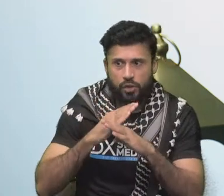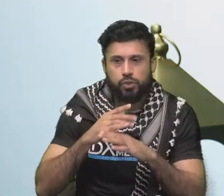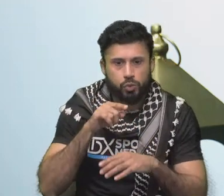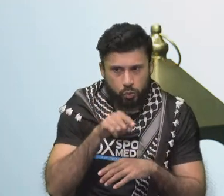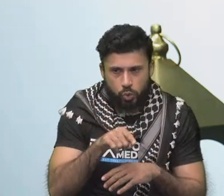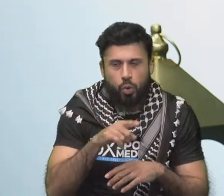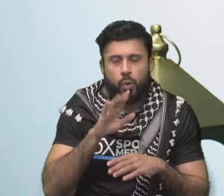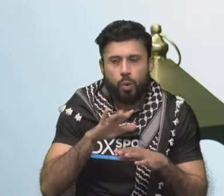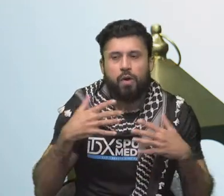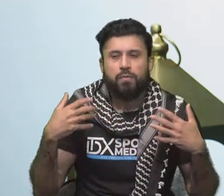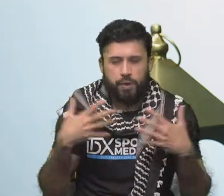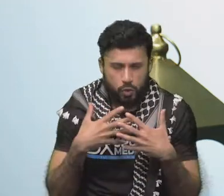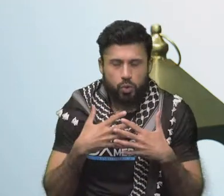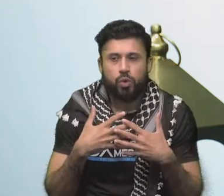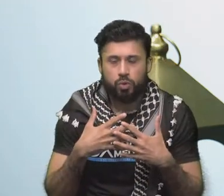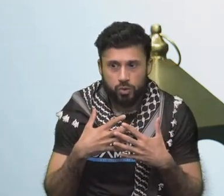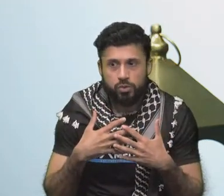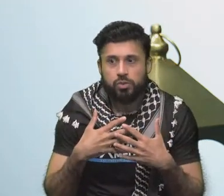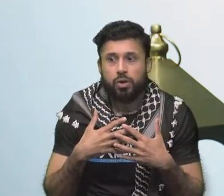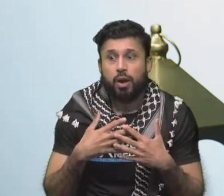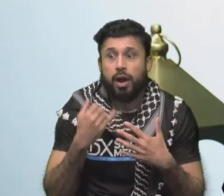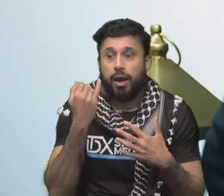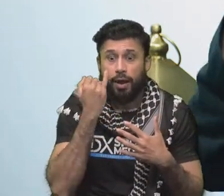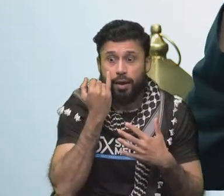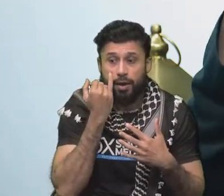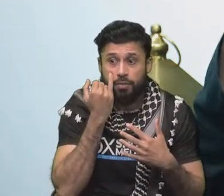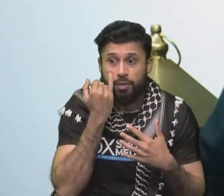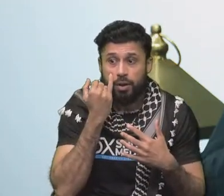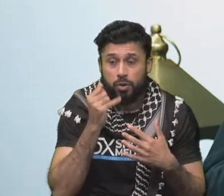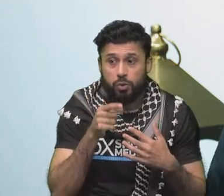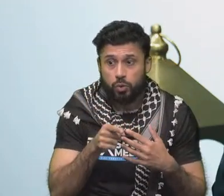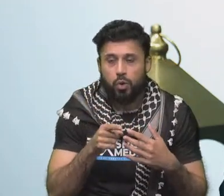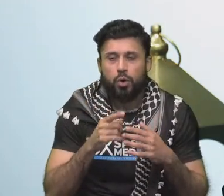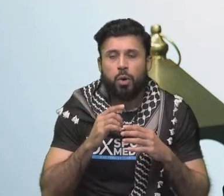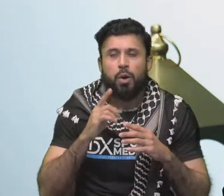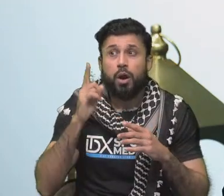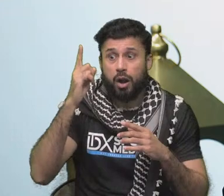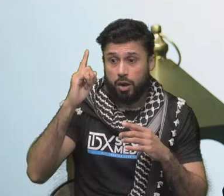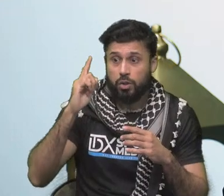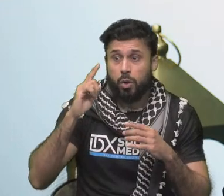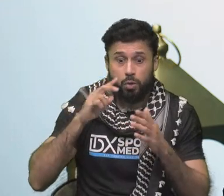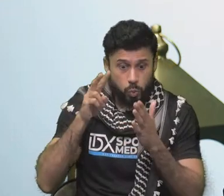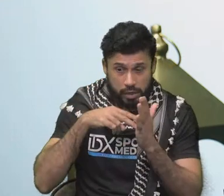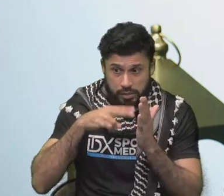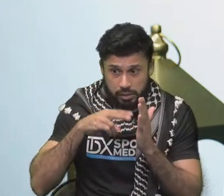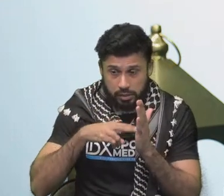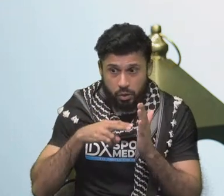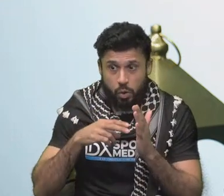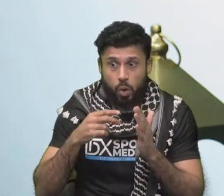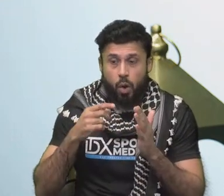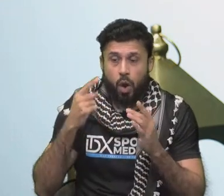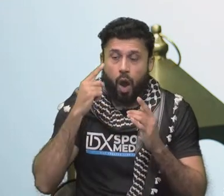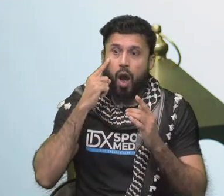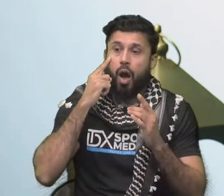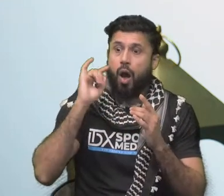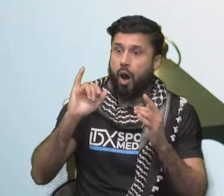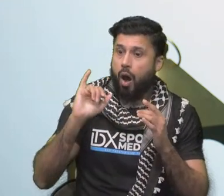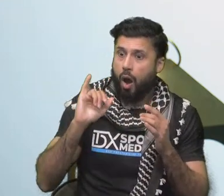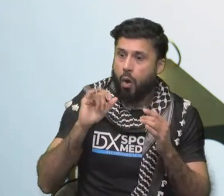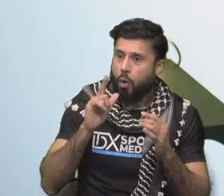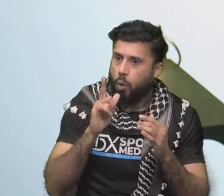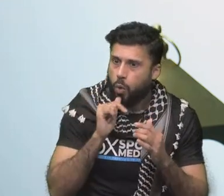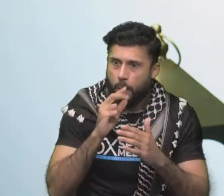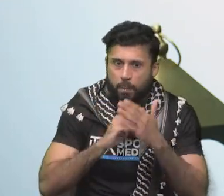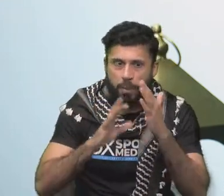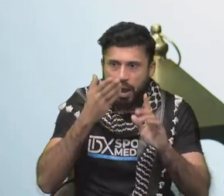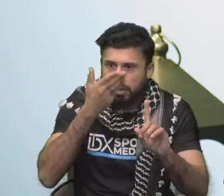one of those ahadith, when I read it, I say, huwa Rasulullah sallallahu alayhi wa sallam. لَقَدْ أُعْتِيَ جَوَامِعِ الْكَلِمِ He was